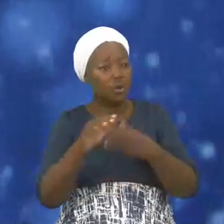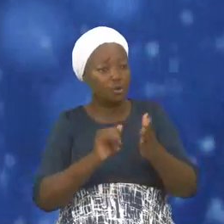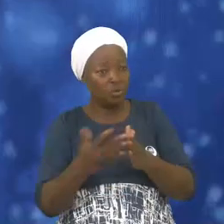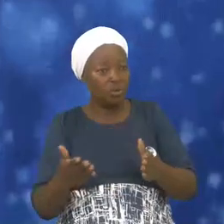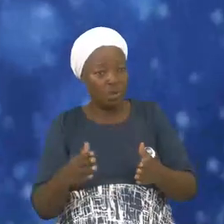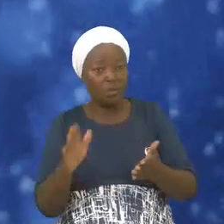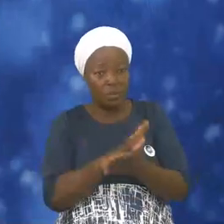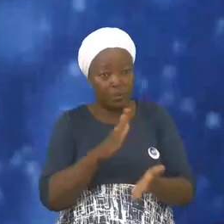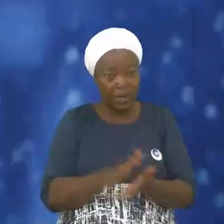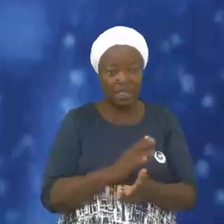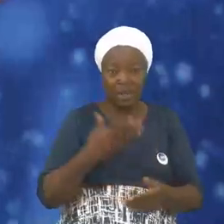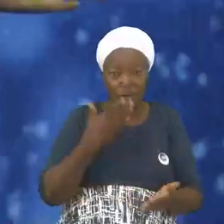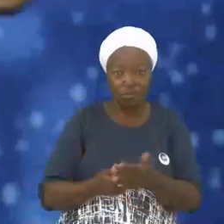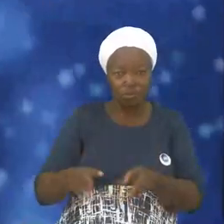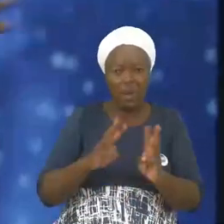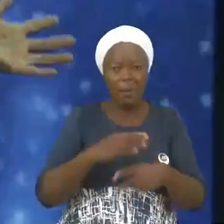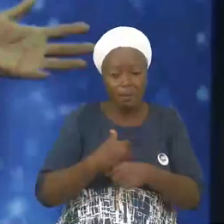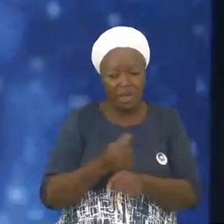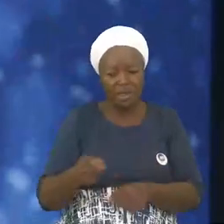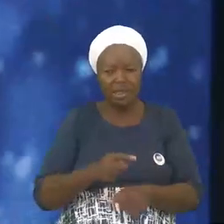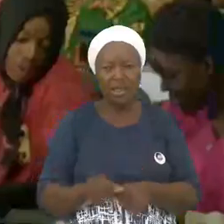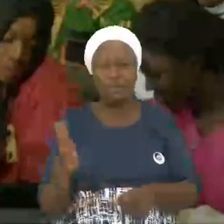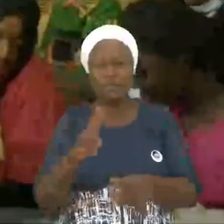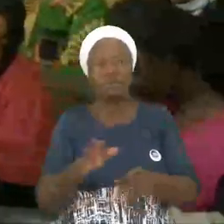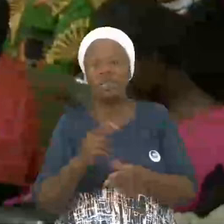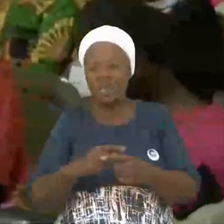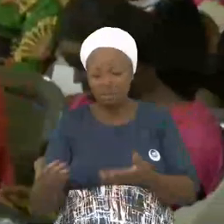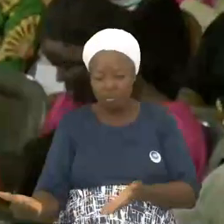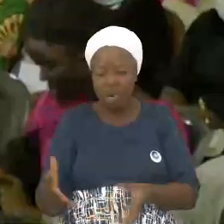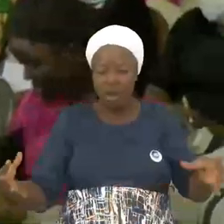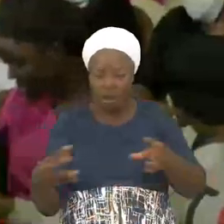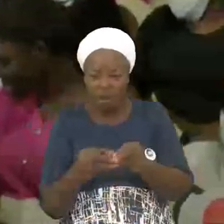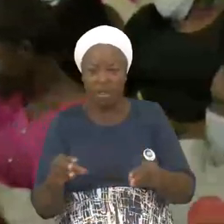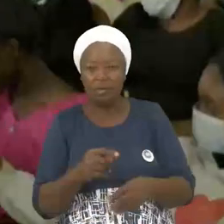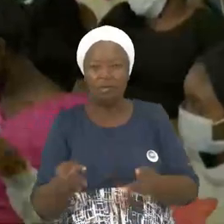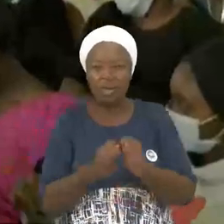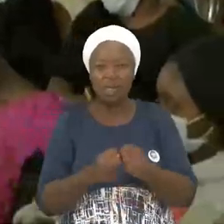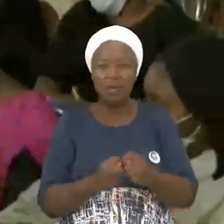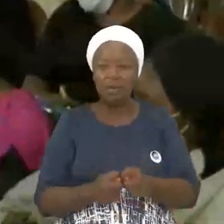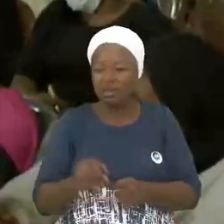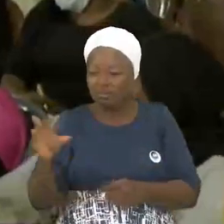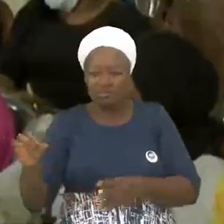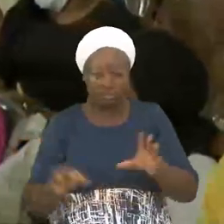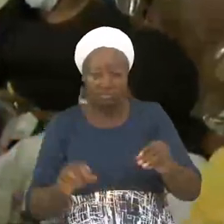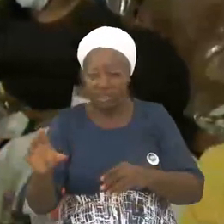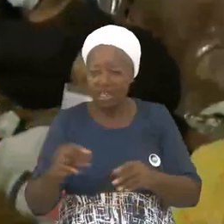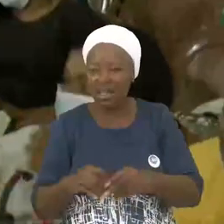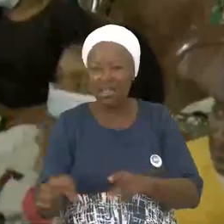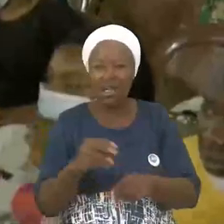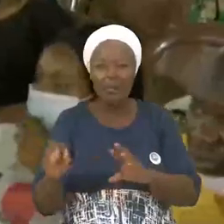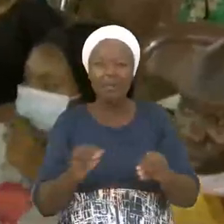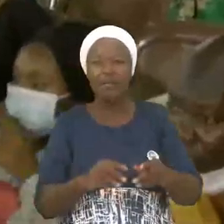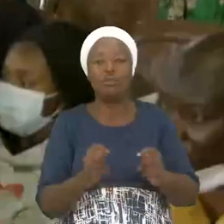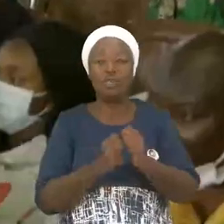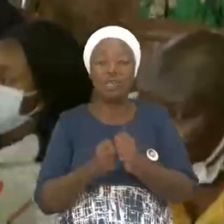convertisseur, celui qui peut convertir ces bouts de papier et les rendre utiles, il rassemble ces bouts de